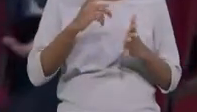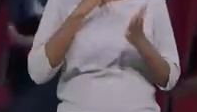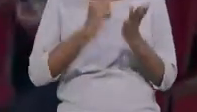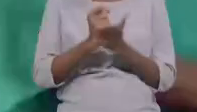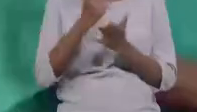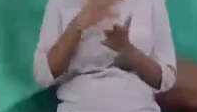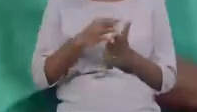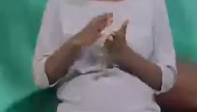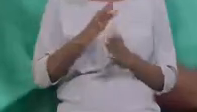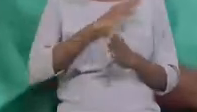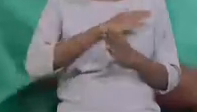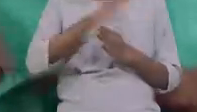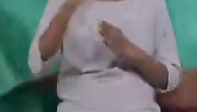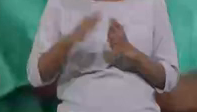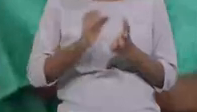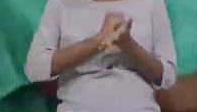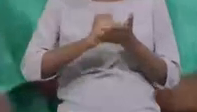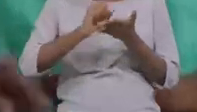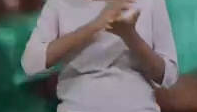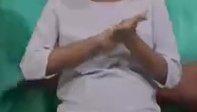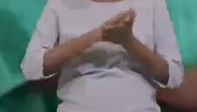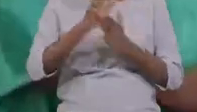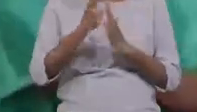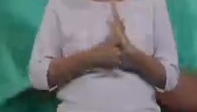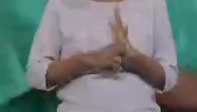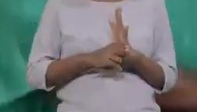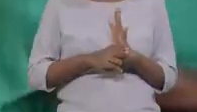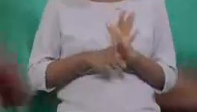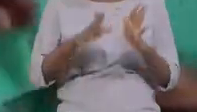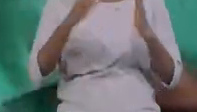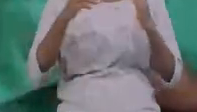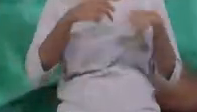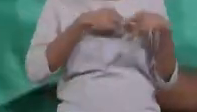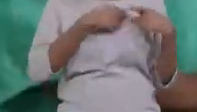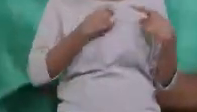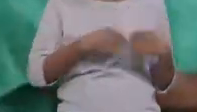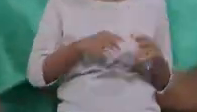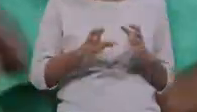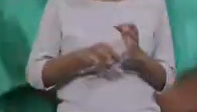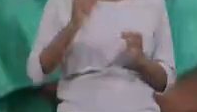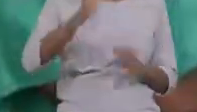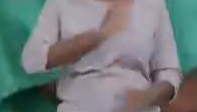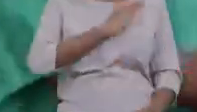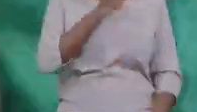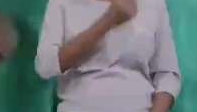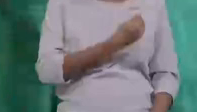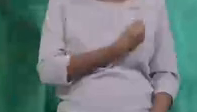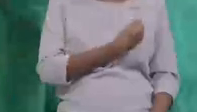totale, la vérité de l'entière sanctification. Du cœur, de